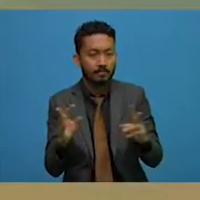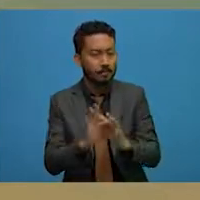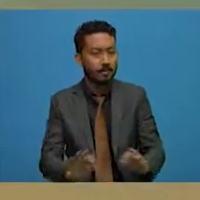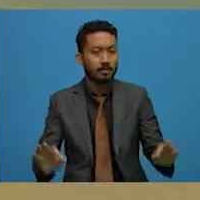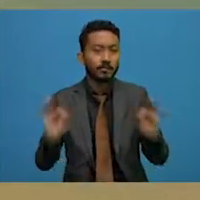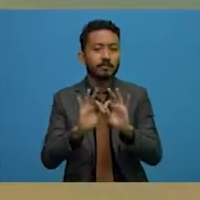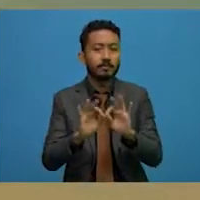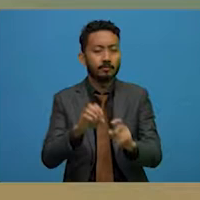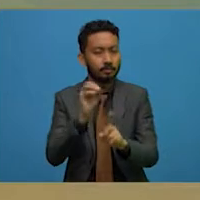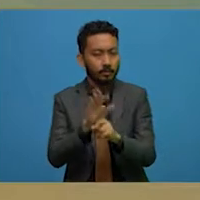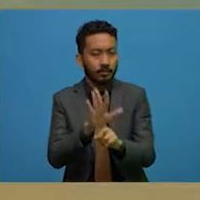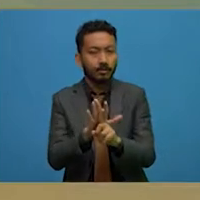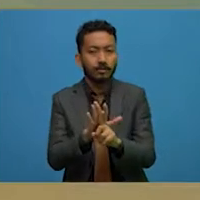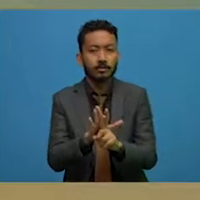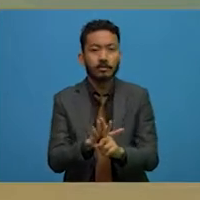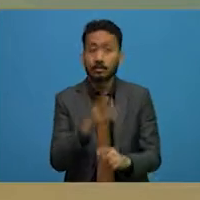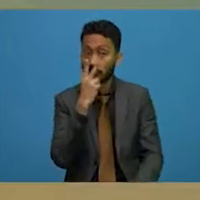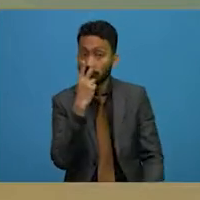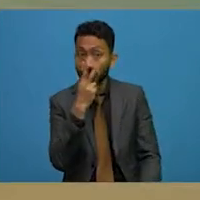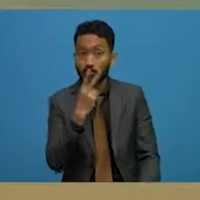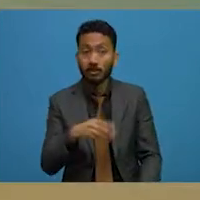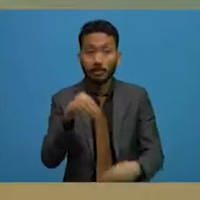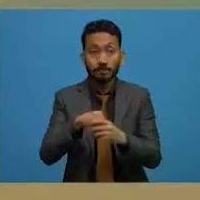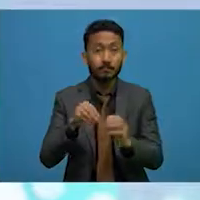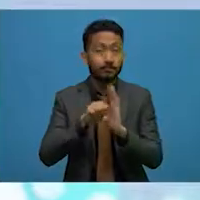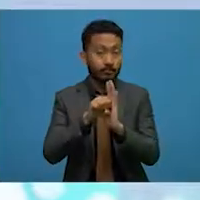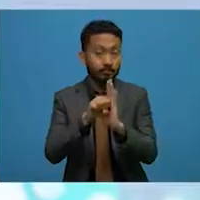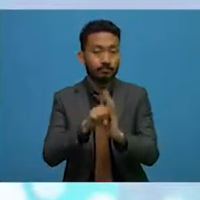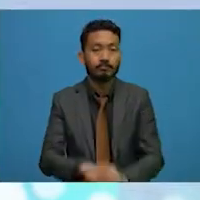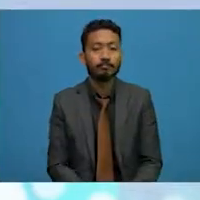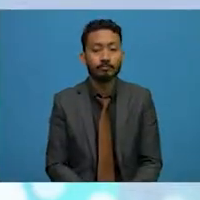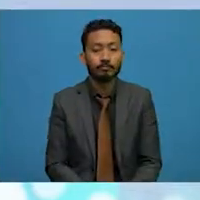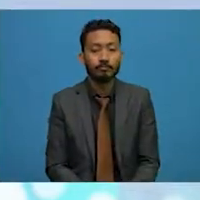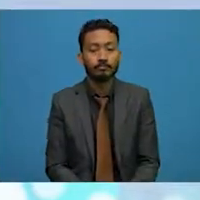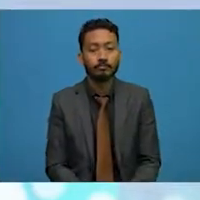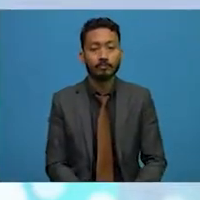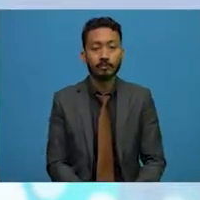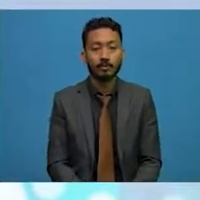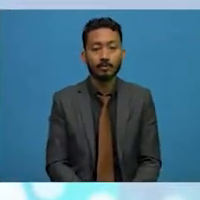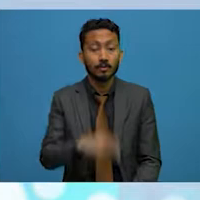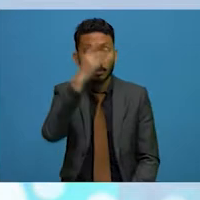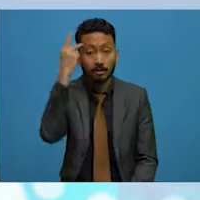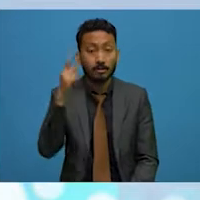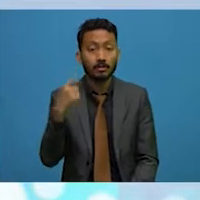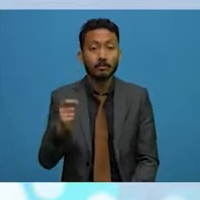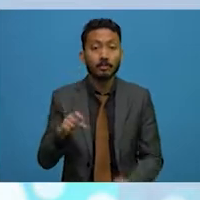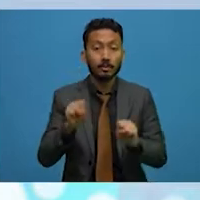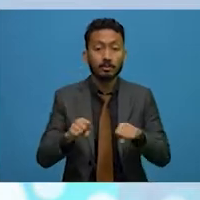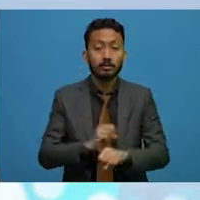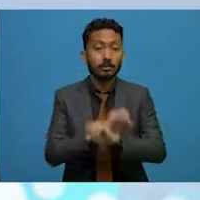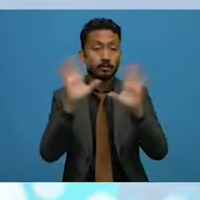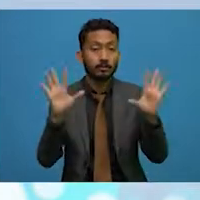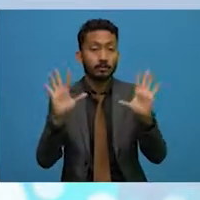memberi impak kepada khalayak dalam persembahan. Ini kerana teks mampu menjelaskan maksud yang